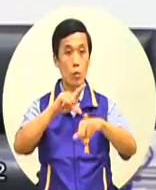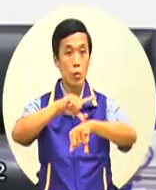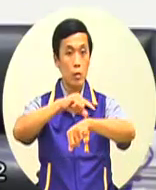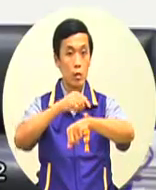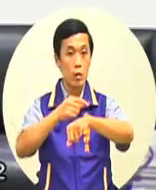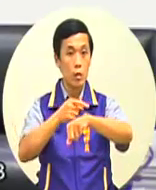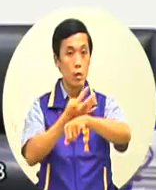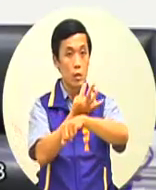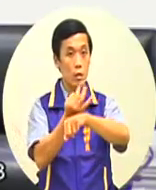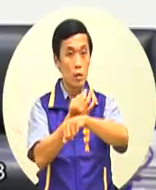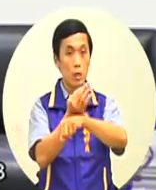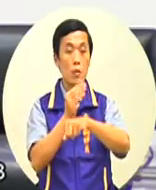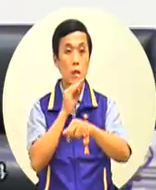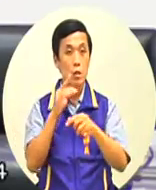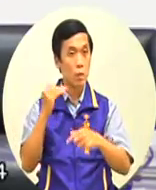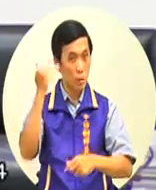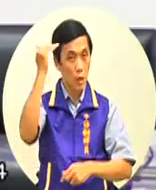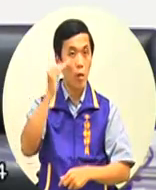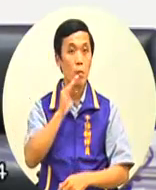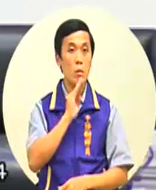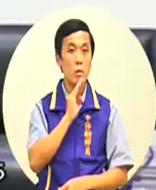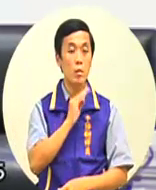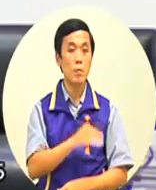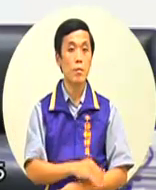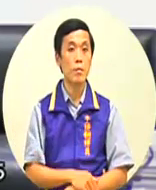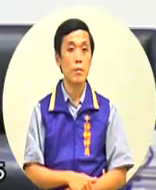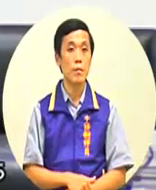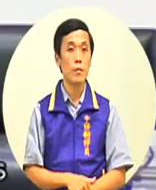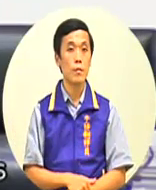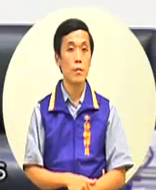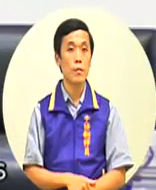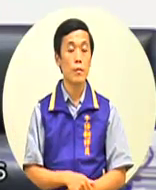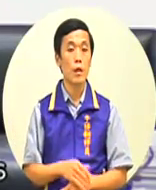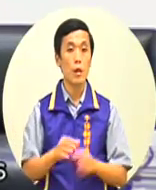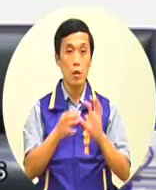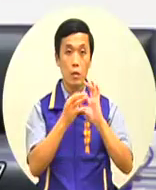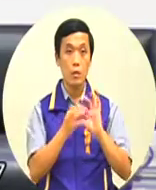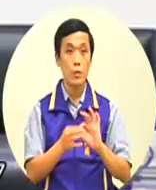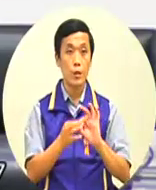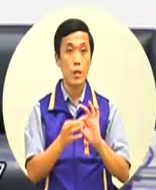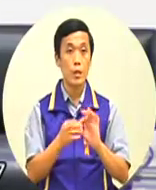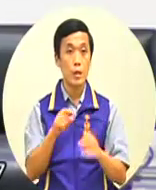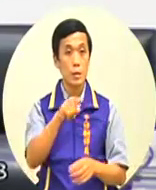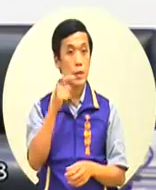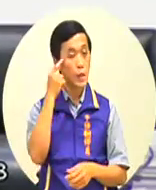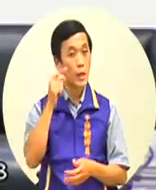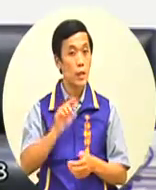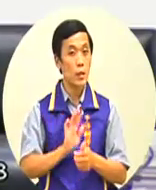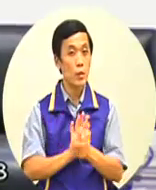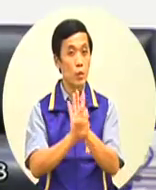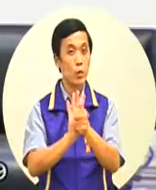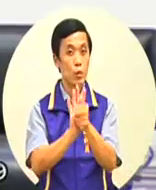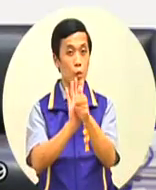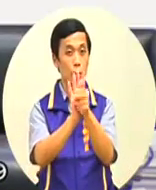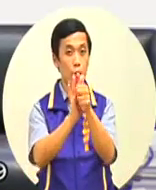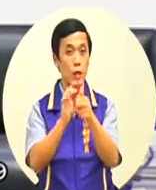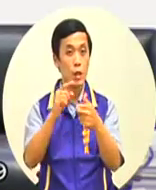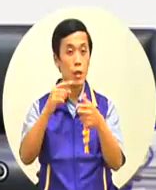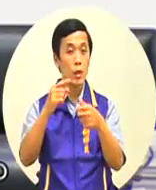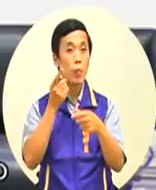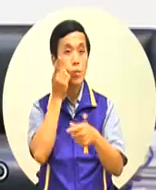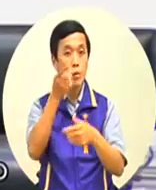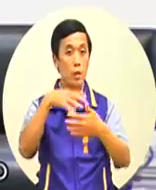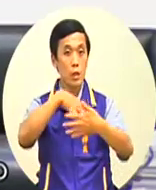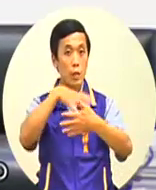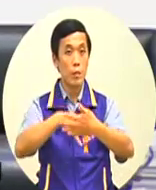实上是偏高的。 对， 是这样子，没错嘛。 没错。 啊，所以要推一例一休，核心的目的就